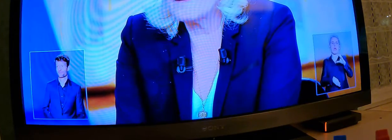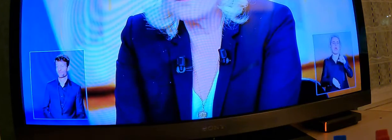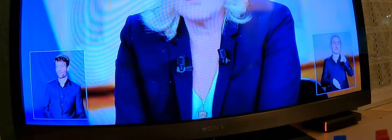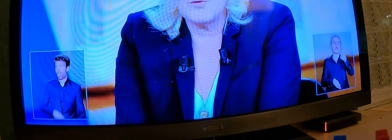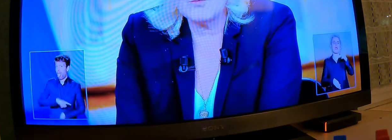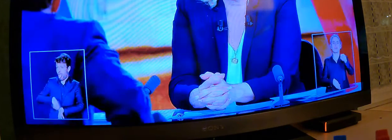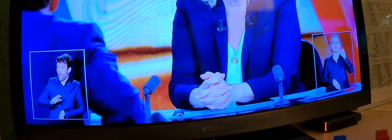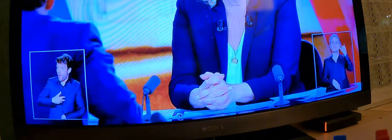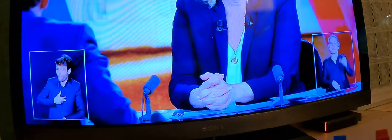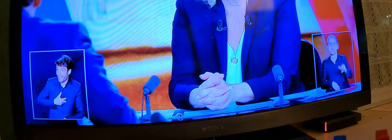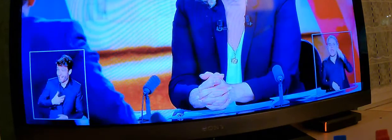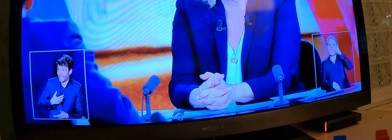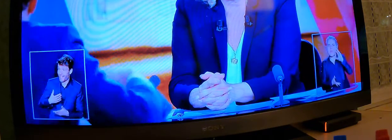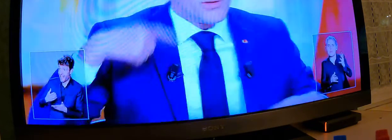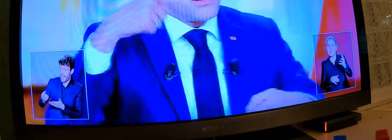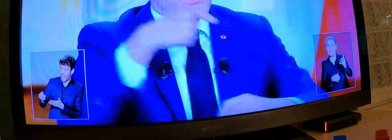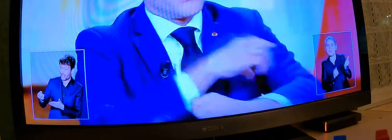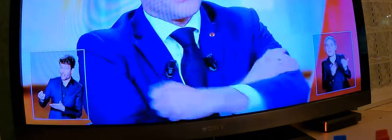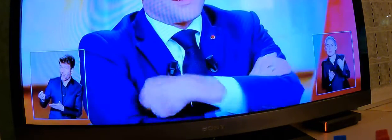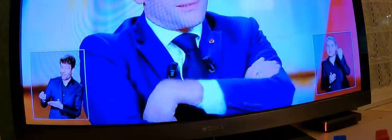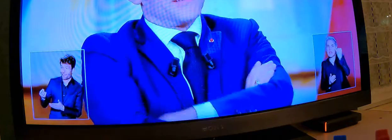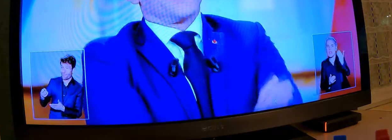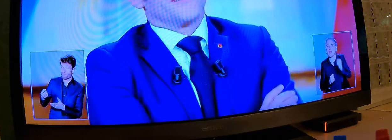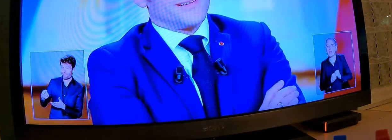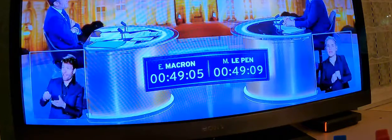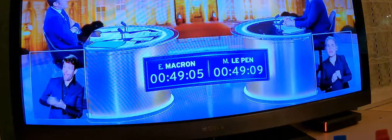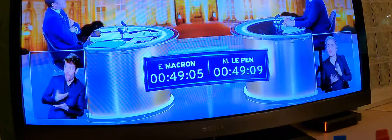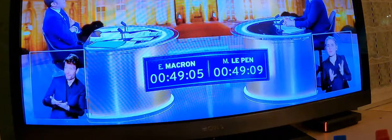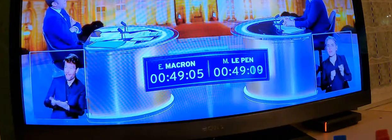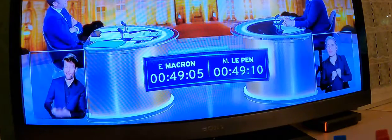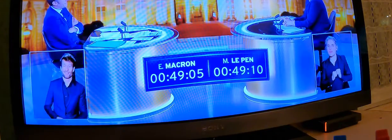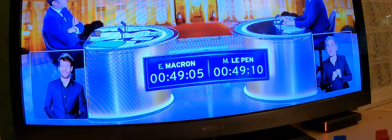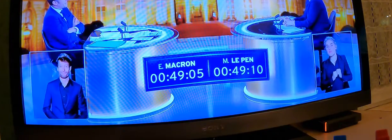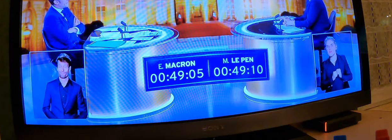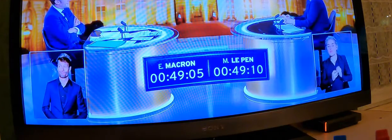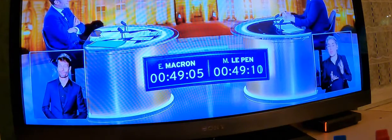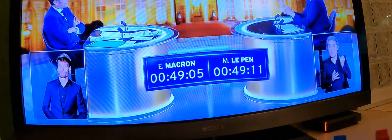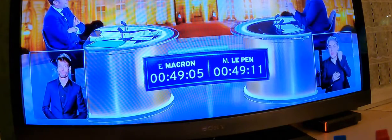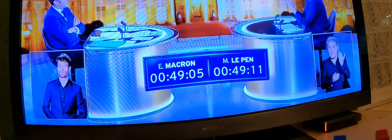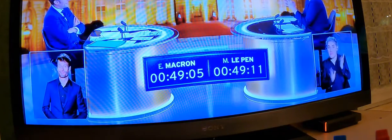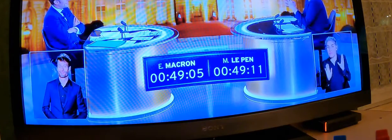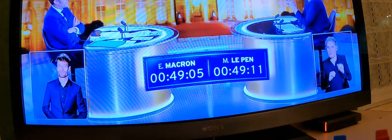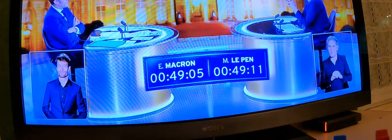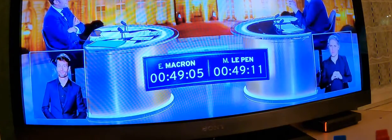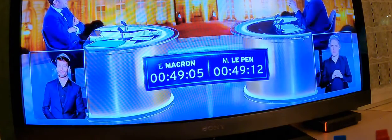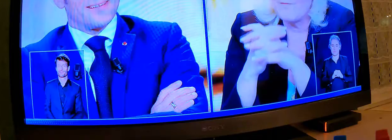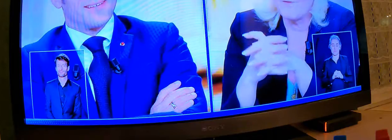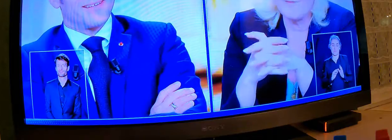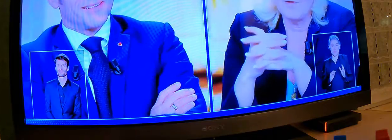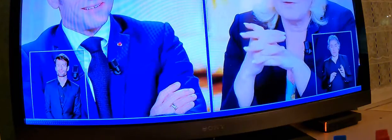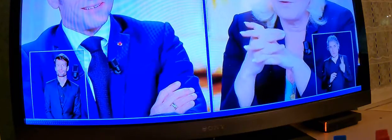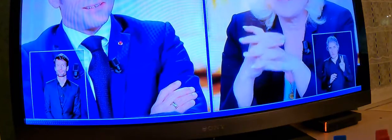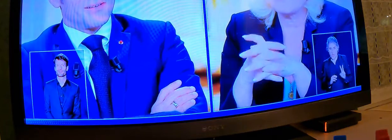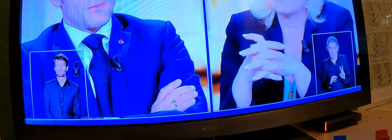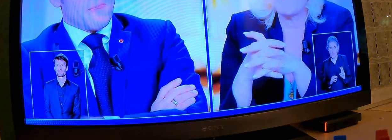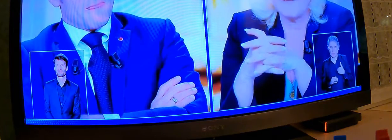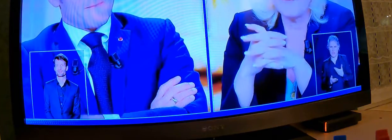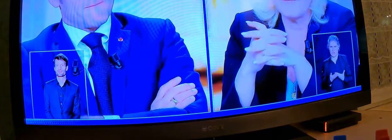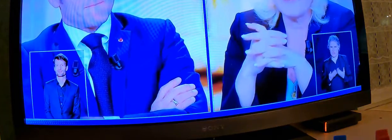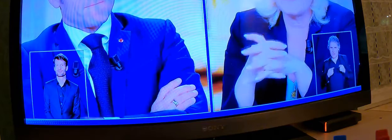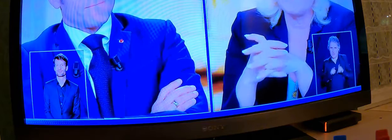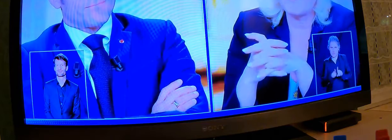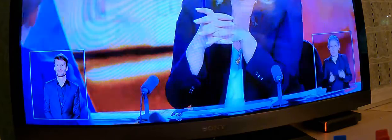Le Pen. Non, vous voyez, là, je pense que ça peut être eux, là, franchement, pour le coup, ça peut être eux. Je trouve que c'est profondément